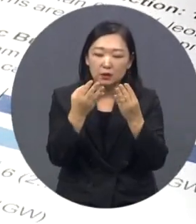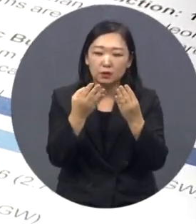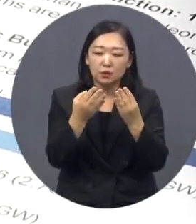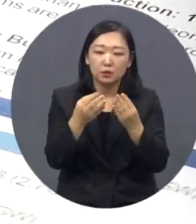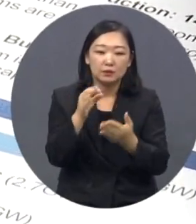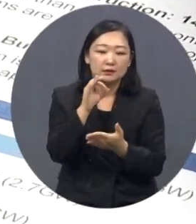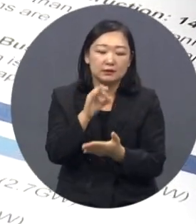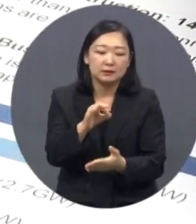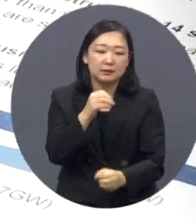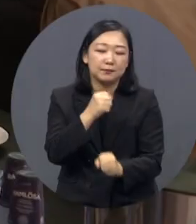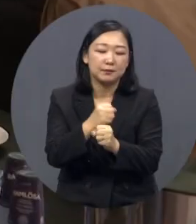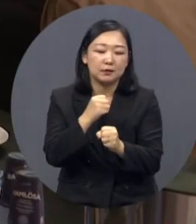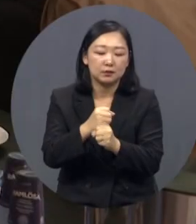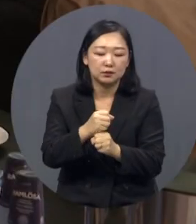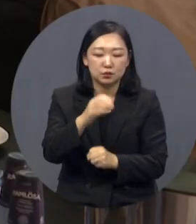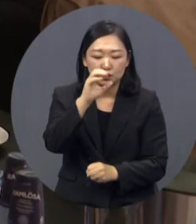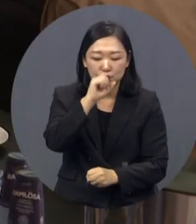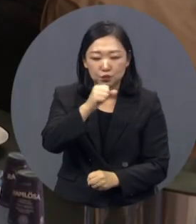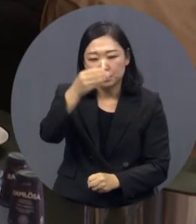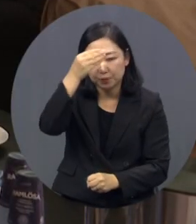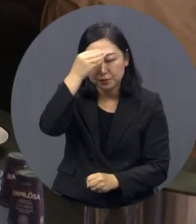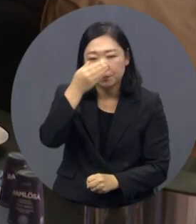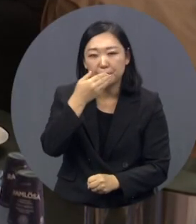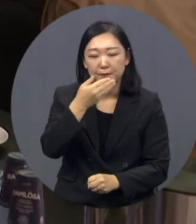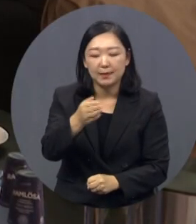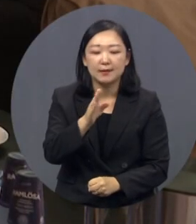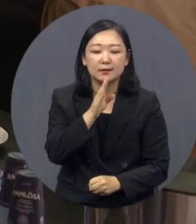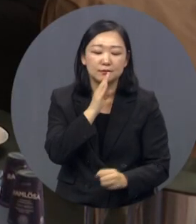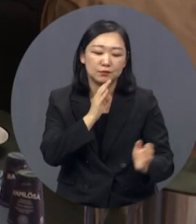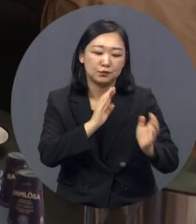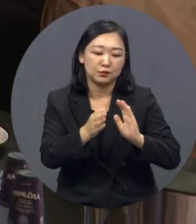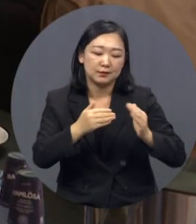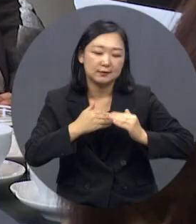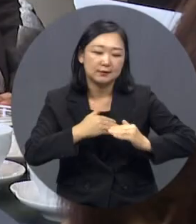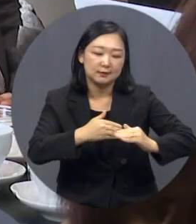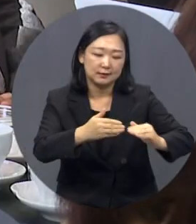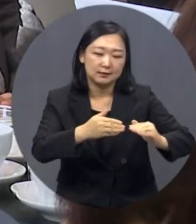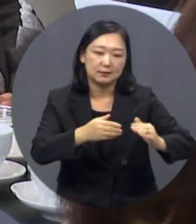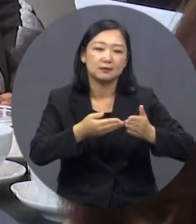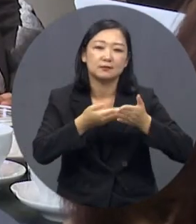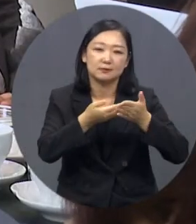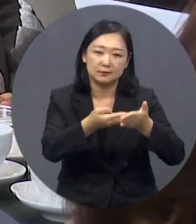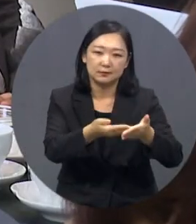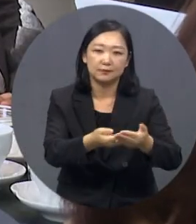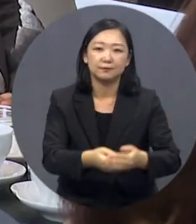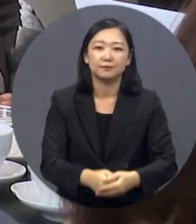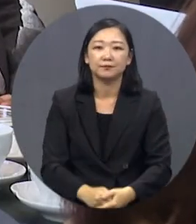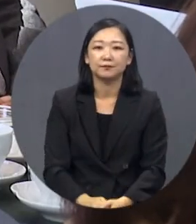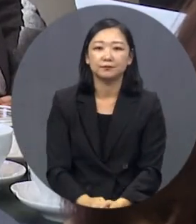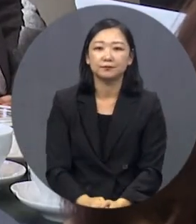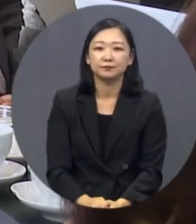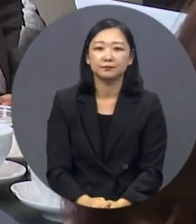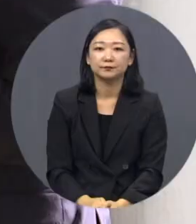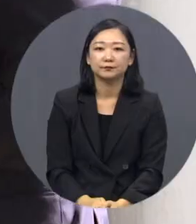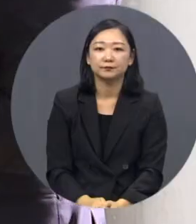부가가치를 창출하는 모델이 될수 있다며 실무 논의를 진행하자고 제안했습니다.